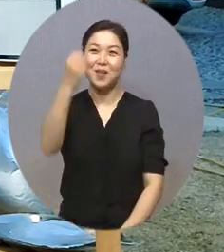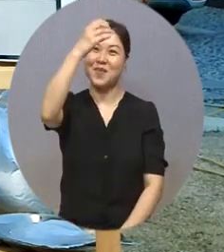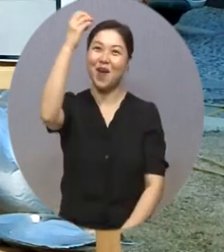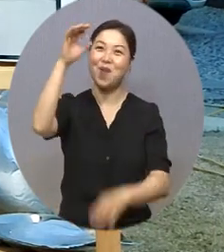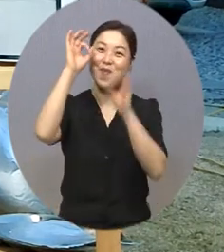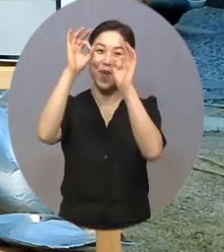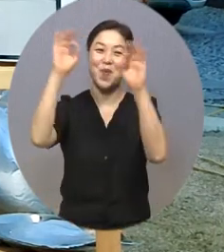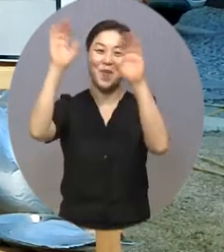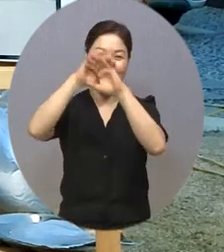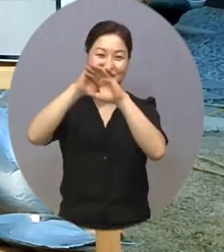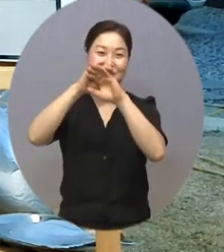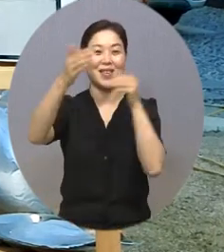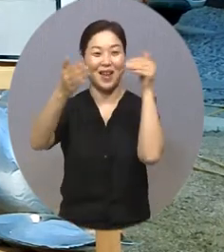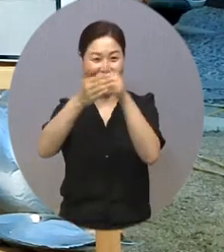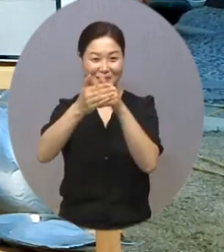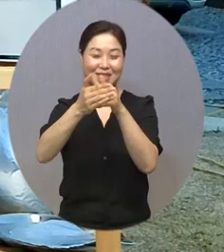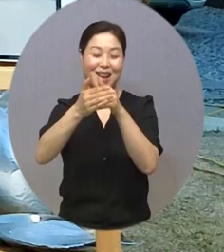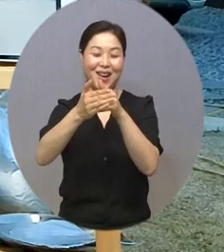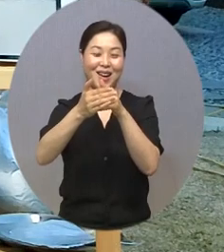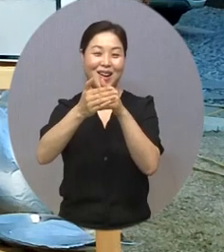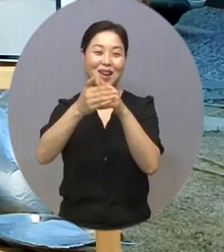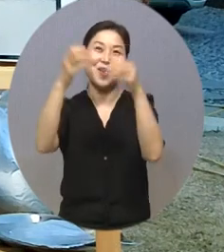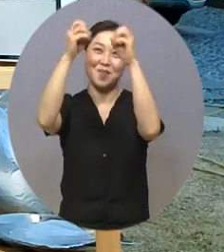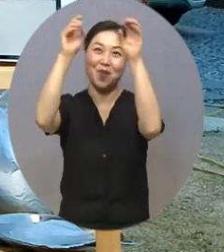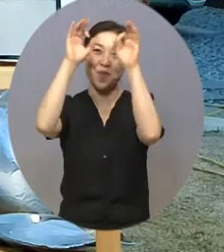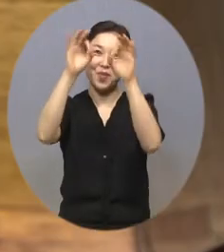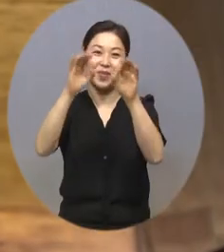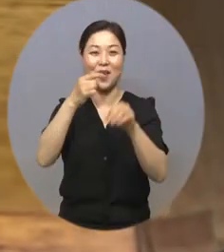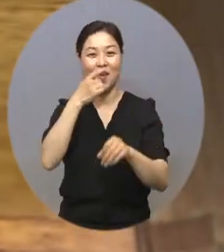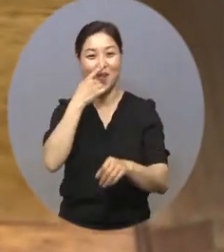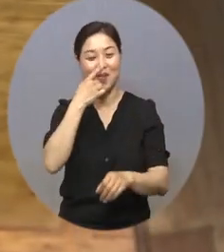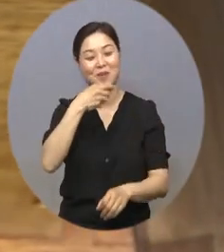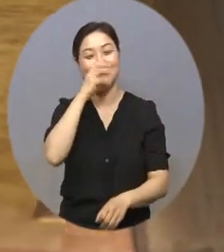아기를 이렇게 먹으니 얼마나 줘 왜 그랬어